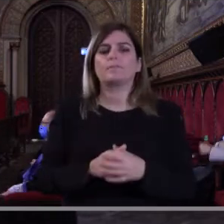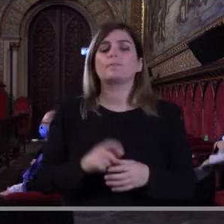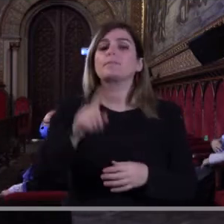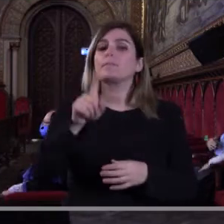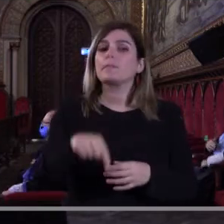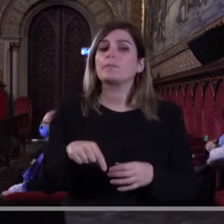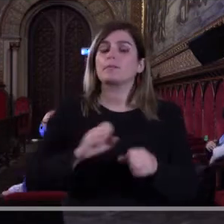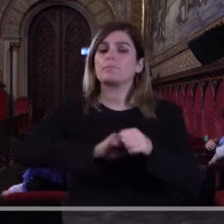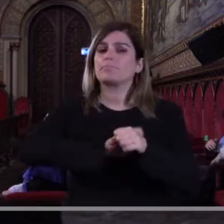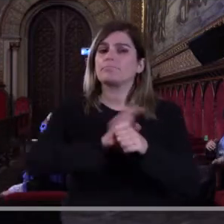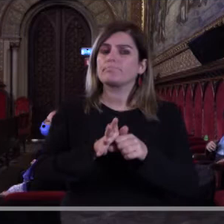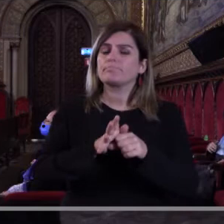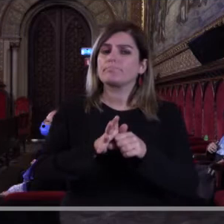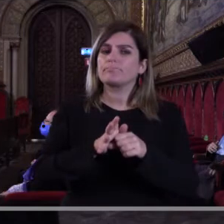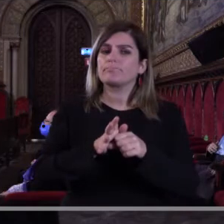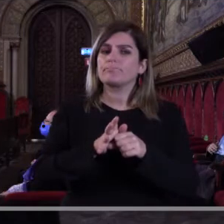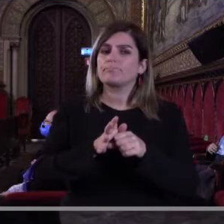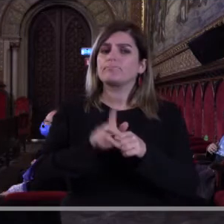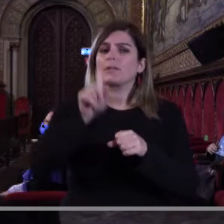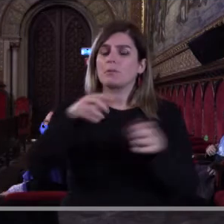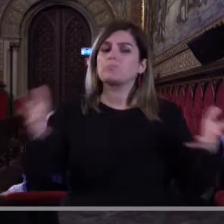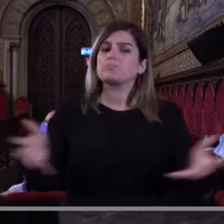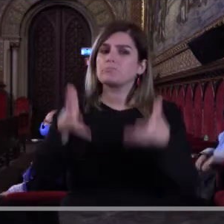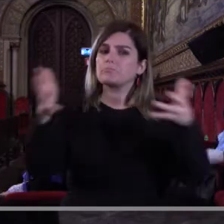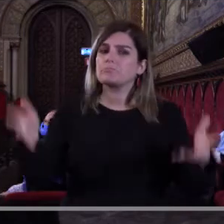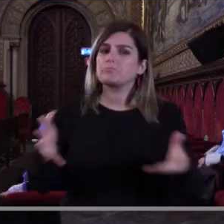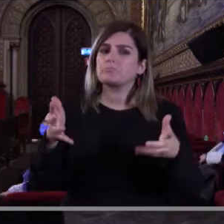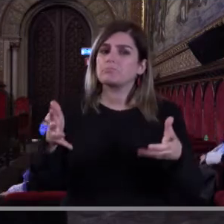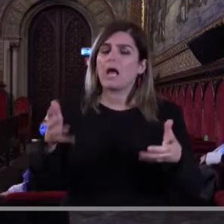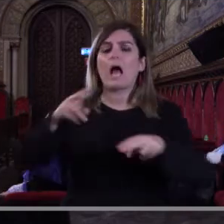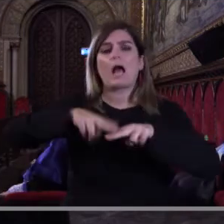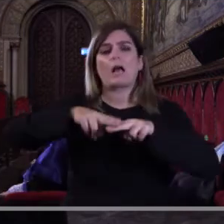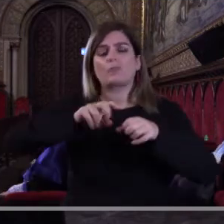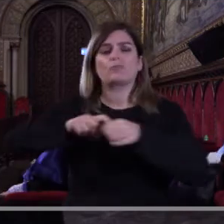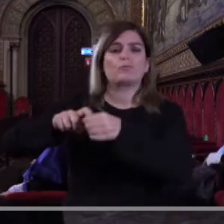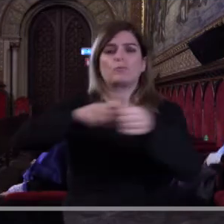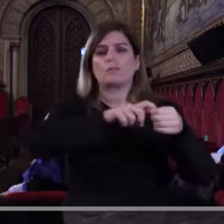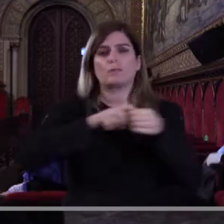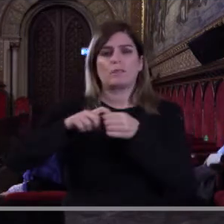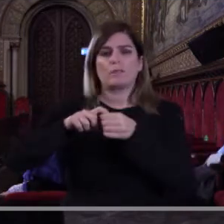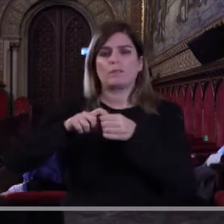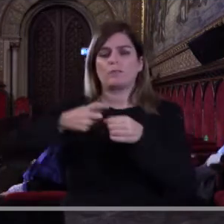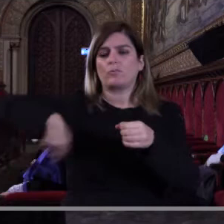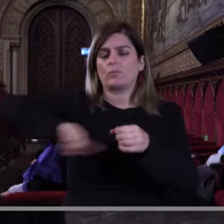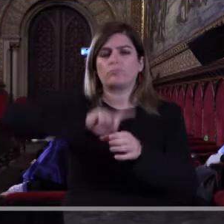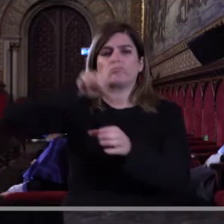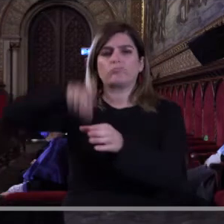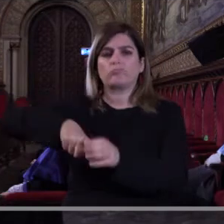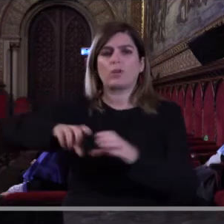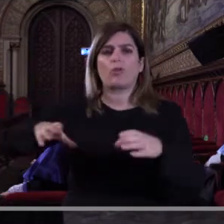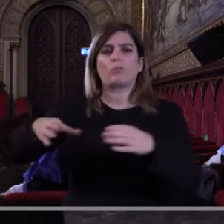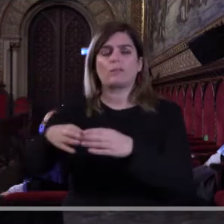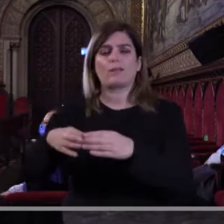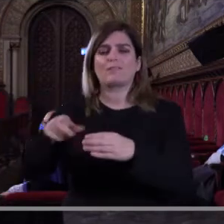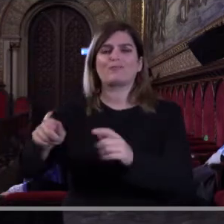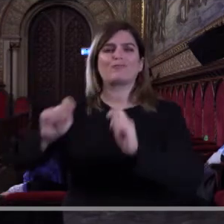pandèmia ha propiciat tot un seguit d'actuacions i mostres de solidaritat i implicació de la nostra comunitat, que ens